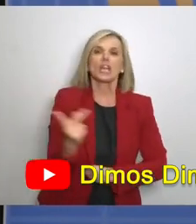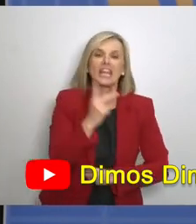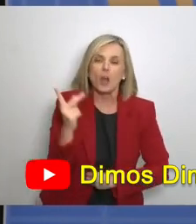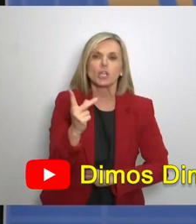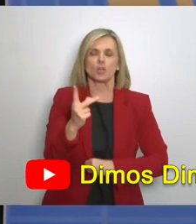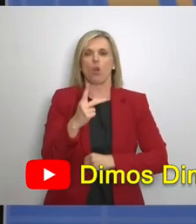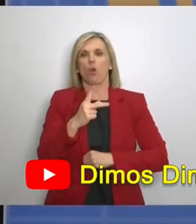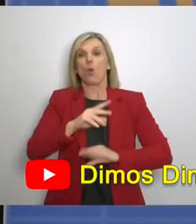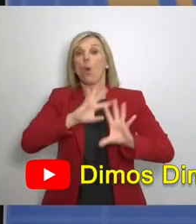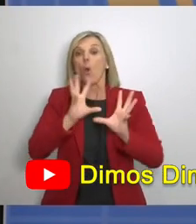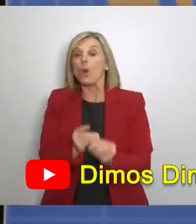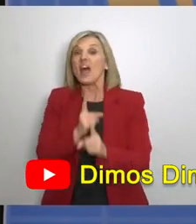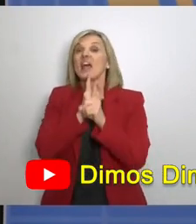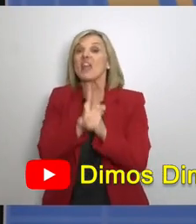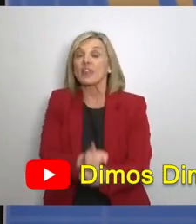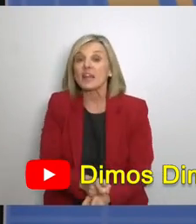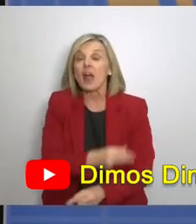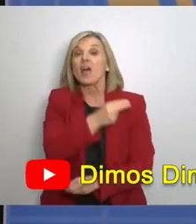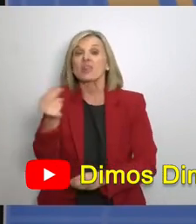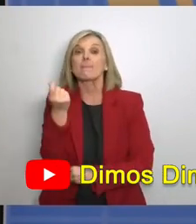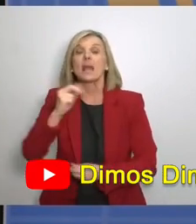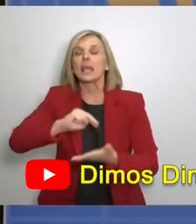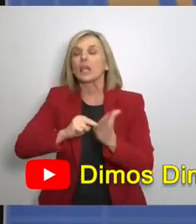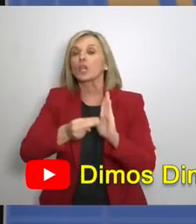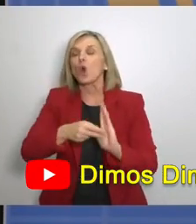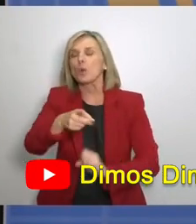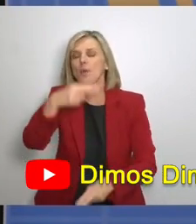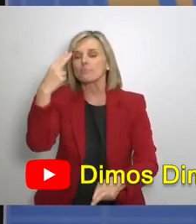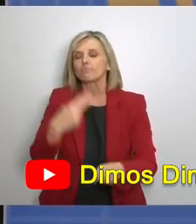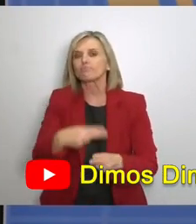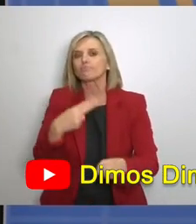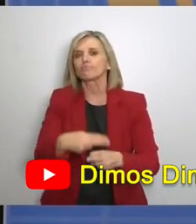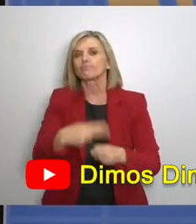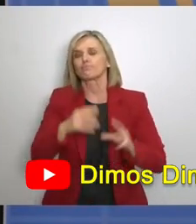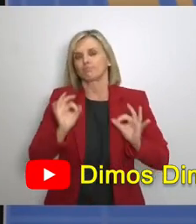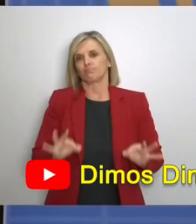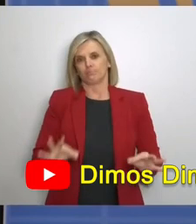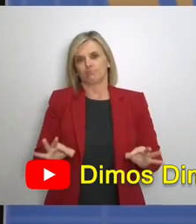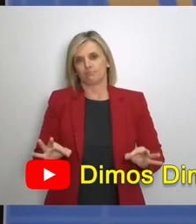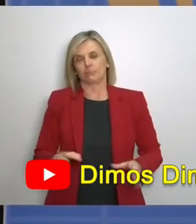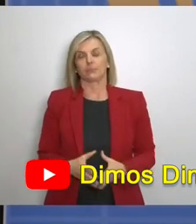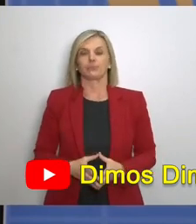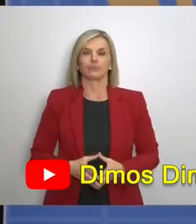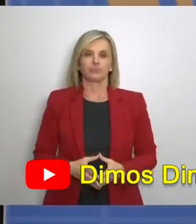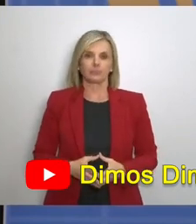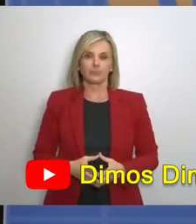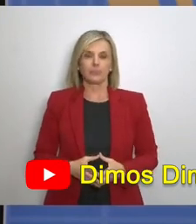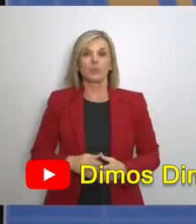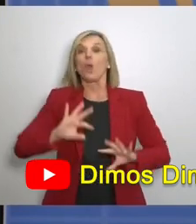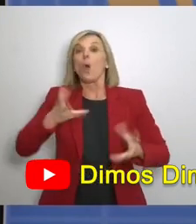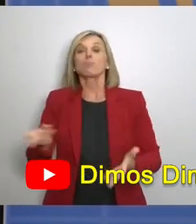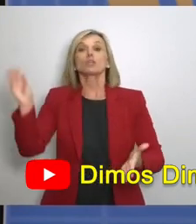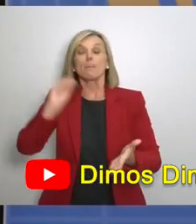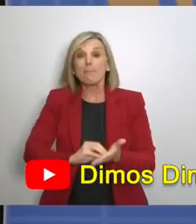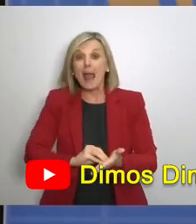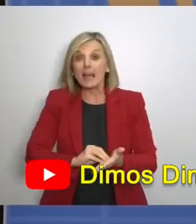του και ιδιαίτερα όσον αφορά την οικονομία που η οικονομία είναι η νομή του ίδιου του οίκου άρα για να επανακτήσουμε τον ίδιο τον